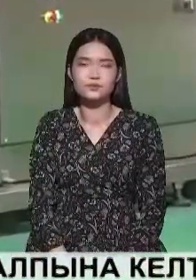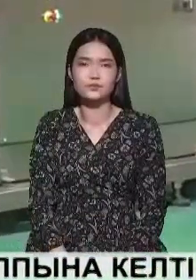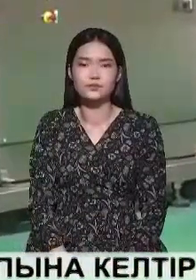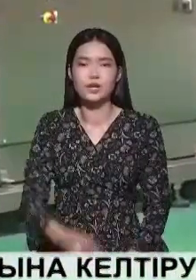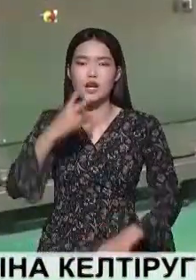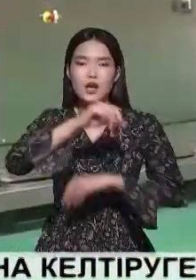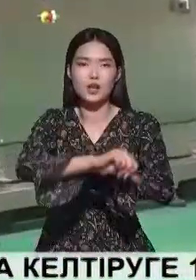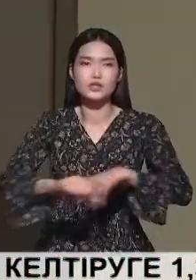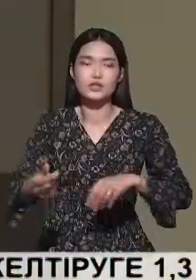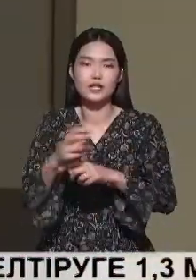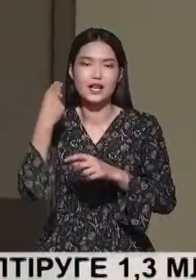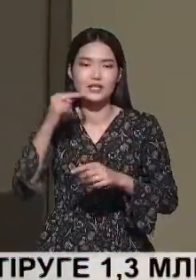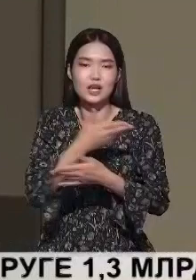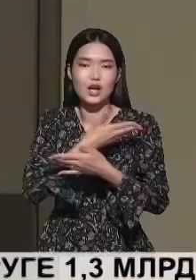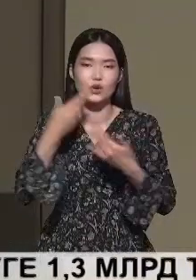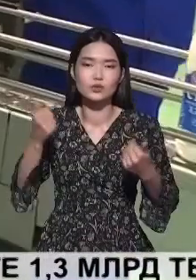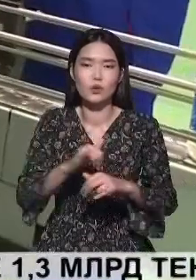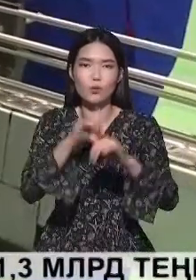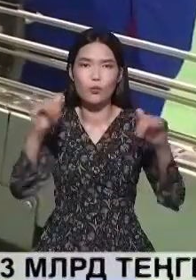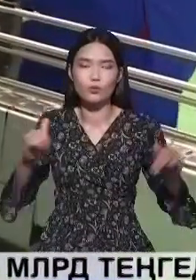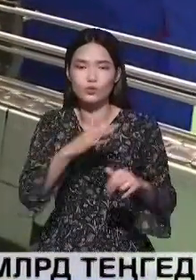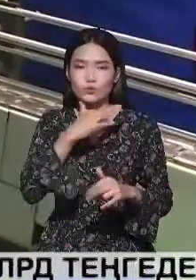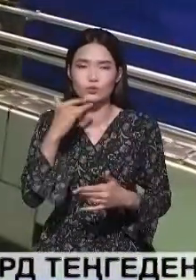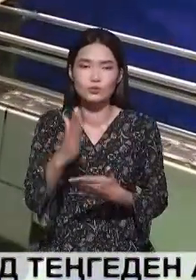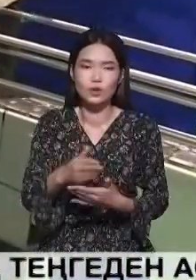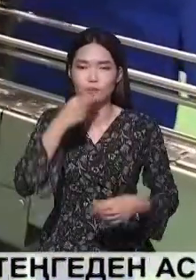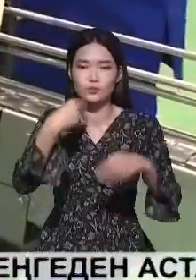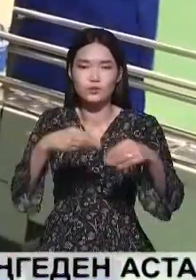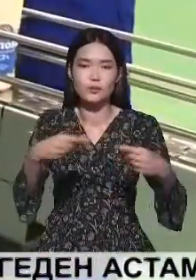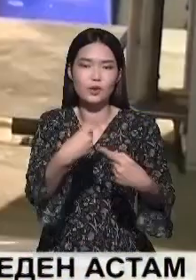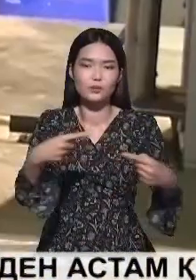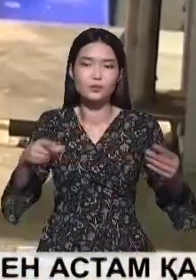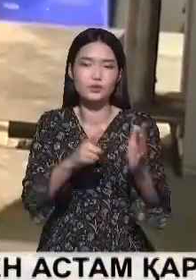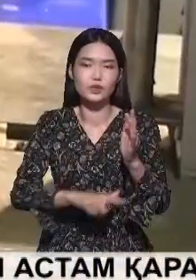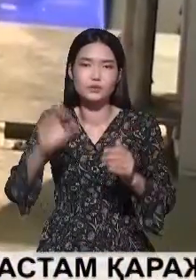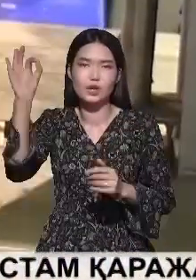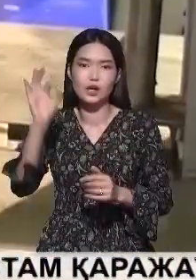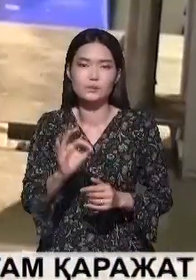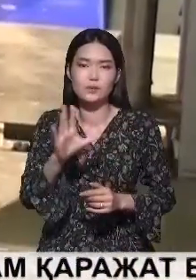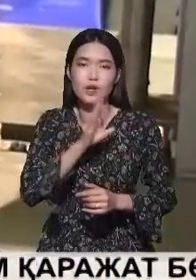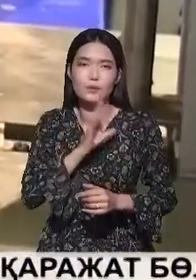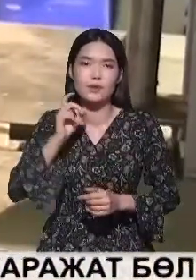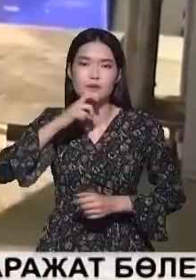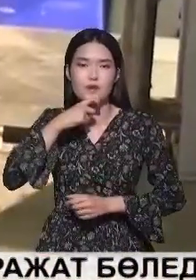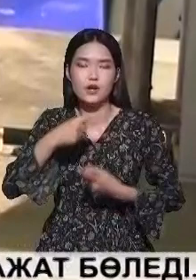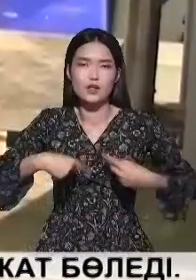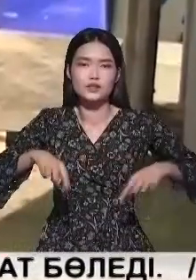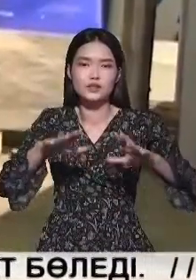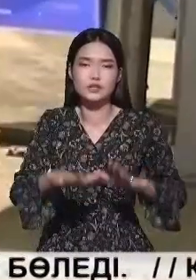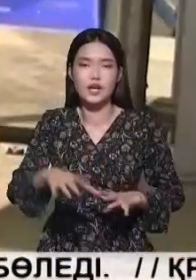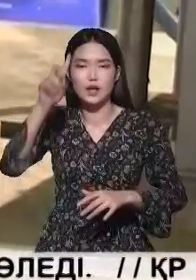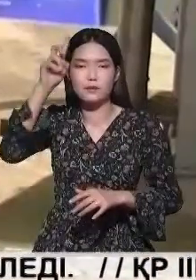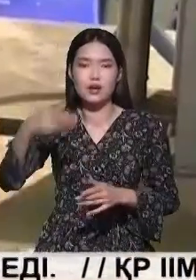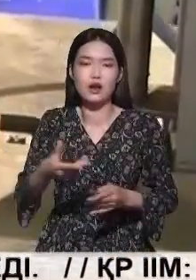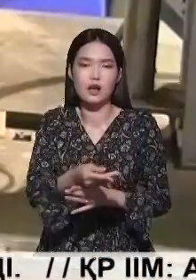Сырттан келетін сапасыз тағам көбейіп кетті. Тұтынуға болмайтын тамақ түрінің 70%-ы Еуразиялық экономикалық одаққа мүше мемлекеттерге